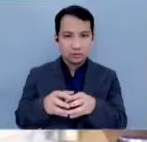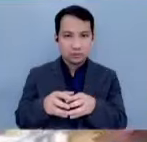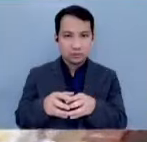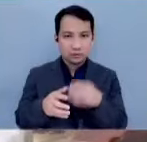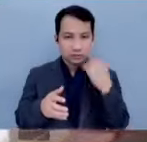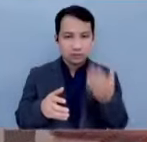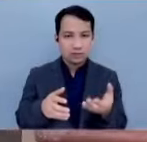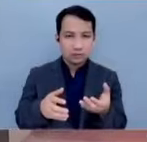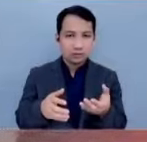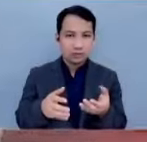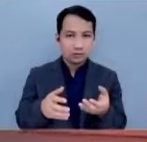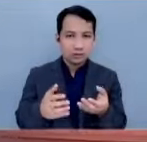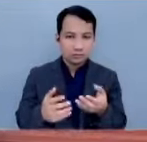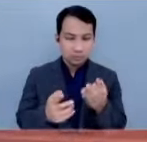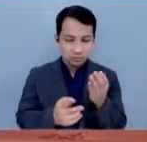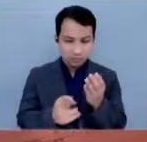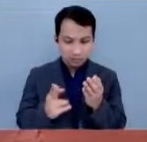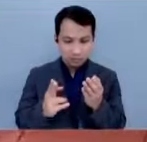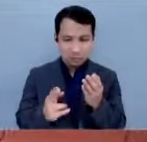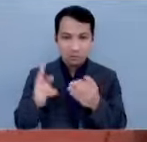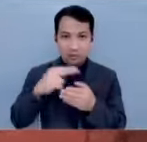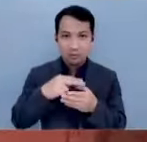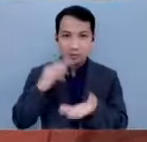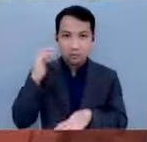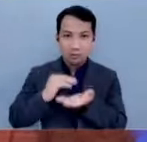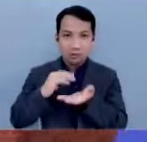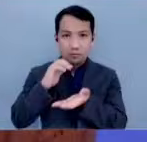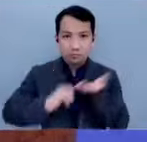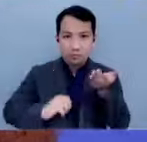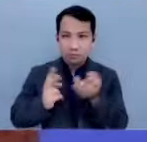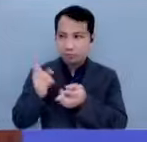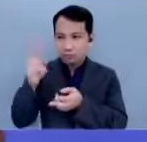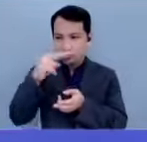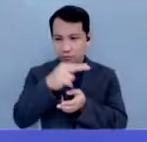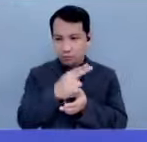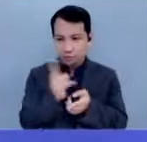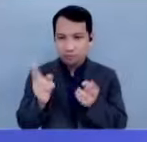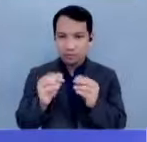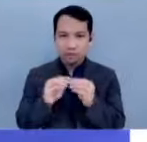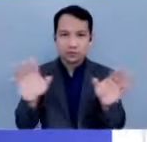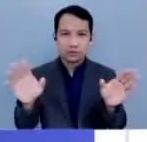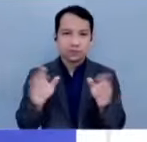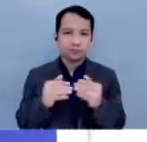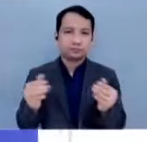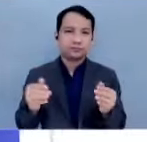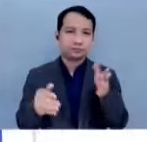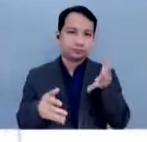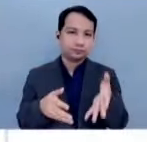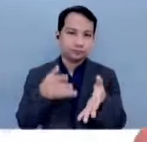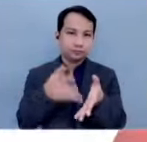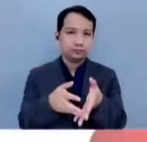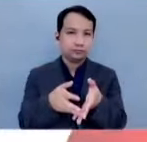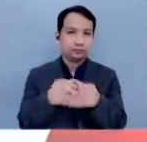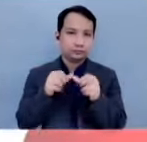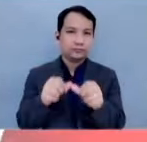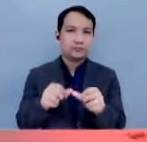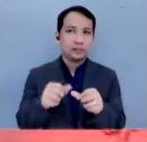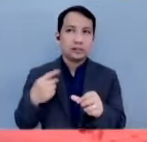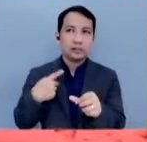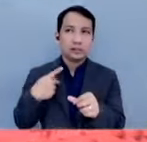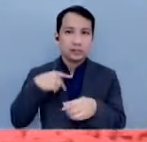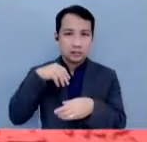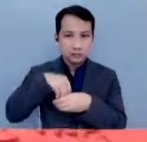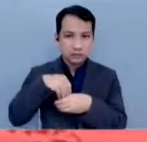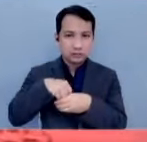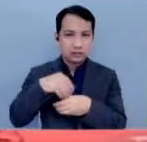So you have to trim it so that it can get a new growth space. Mm-hmm. Pero nandiyan pa rin siya, contained pa rin siya sa loob ng pot. So